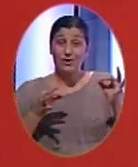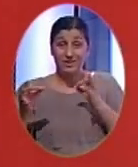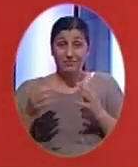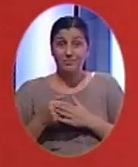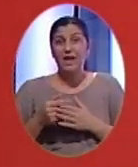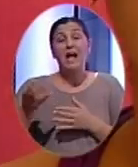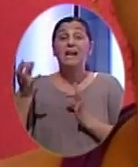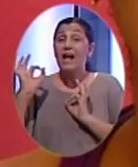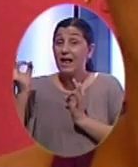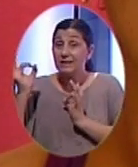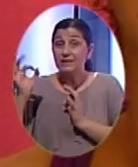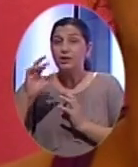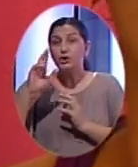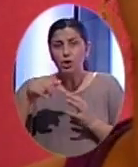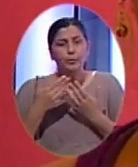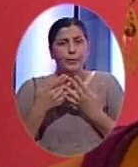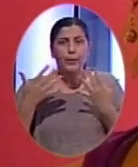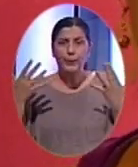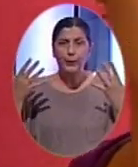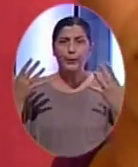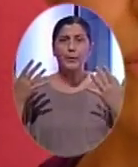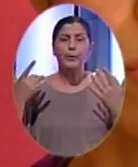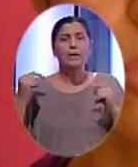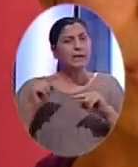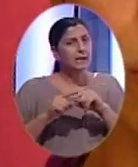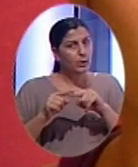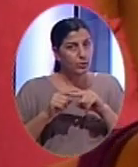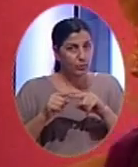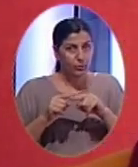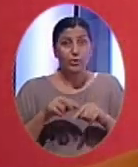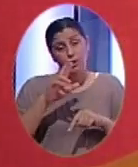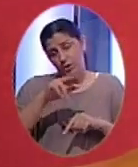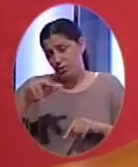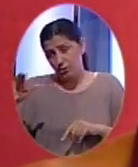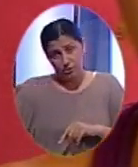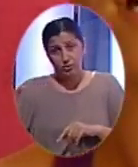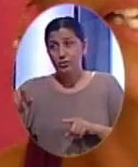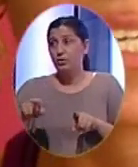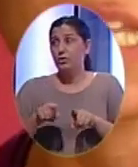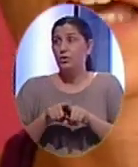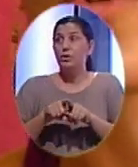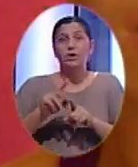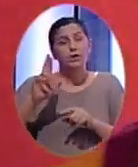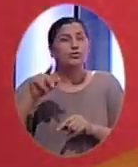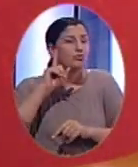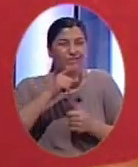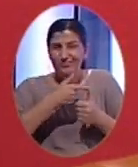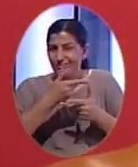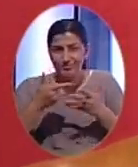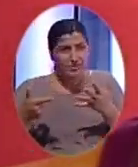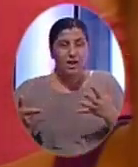לפלמנקו קלאסי יש ככה תבניות מאוד ברורות לכל סגנון. יש סגנונות שונים, אם זה סולאה, אלגריה,